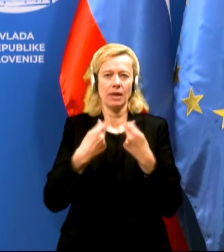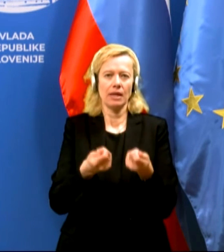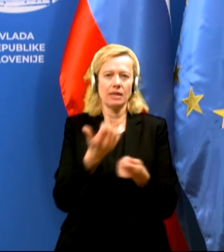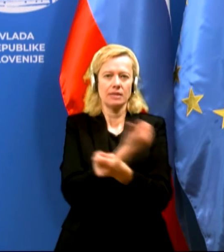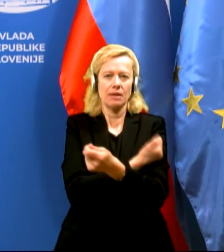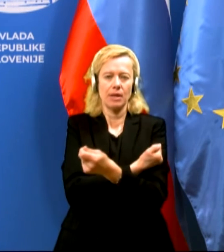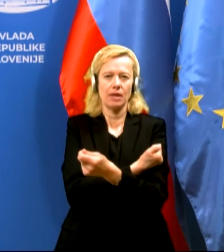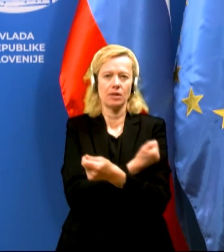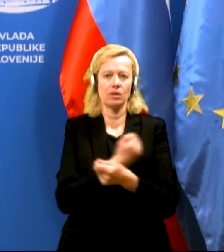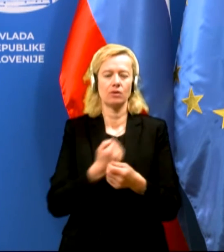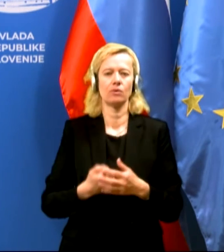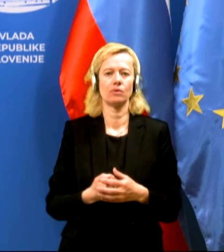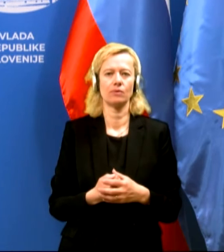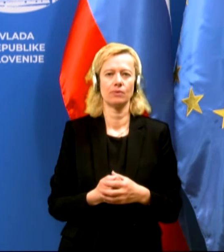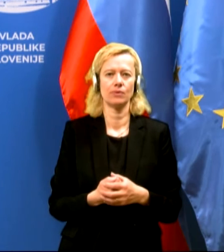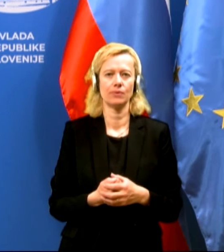cepljenju